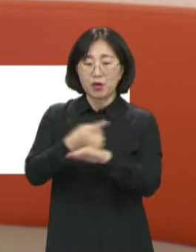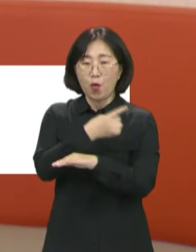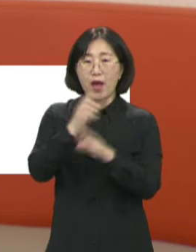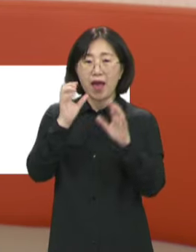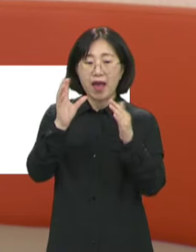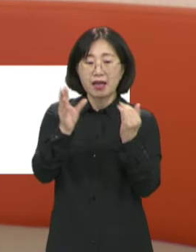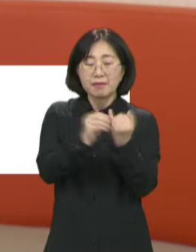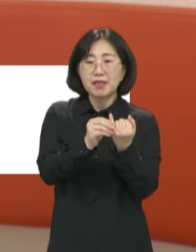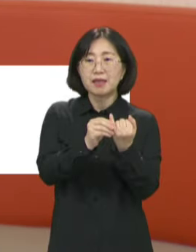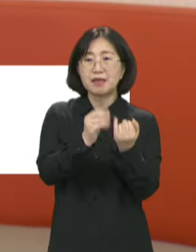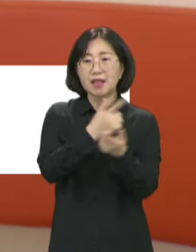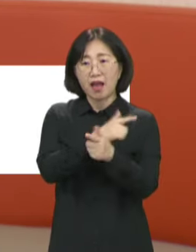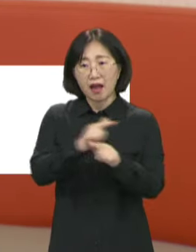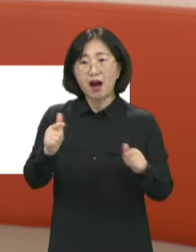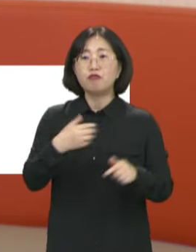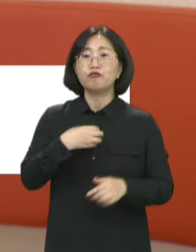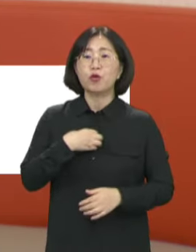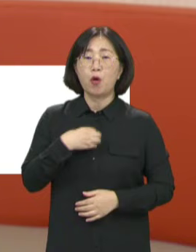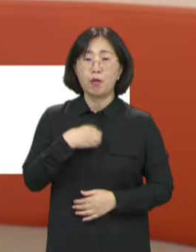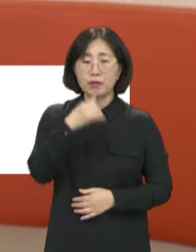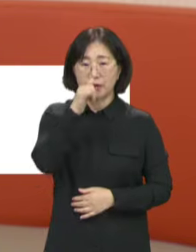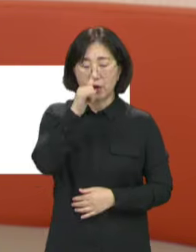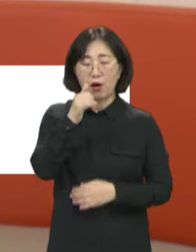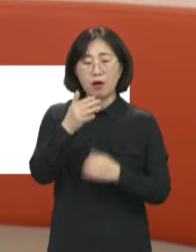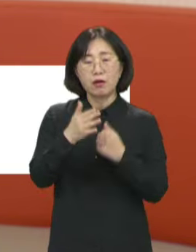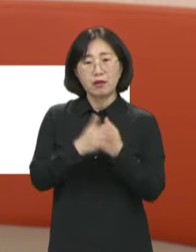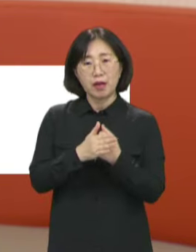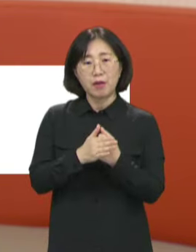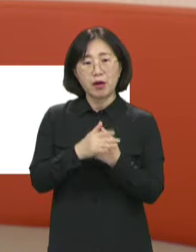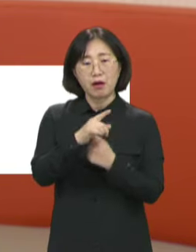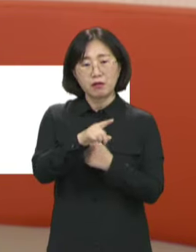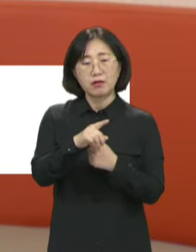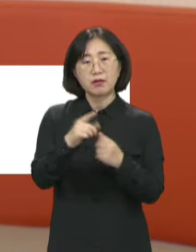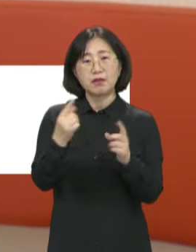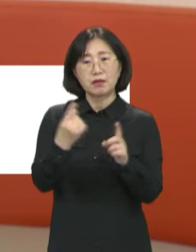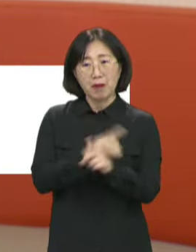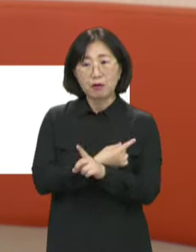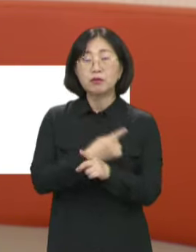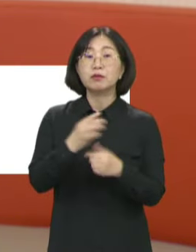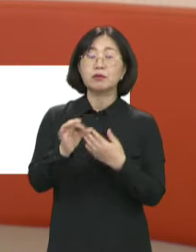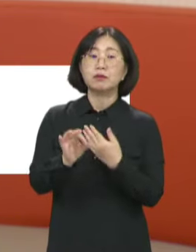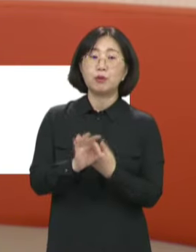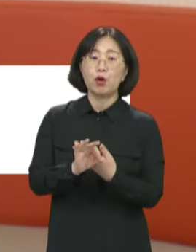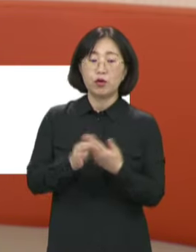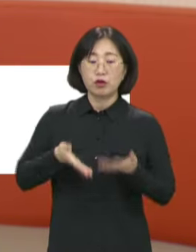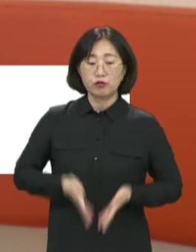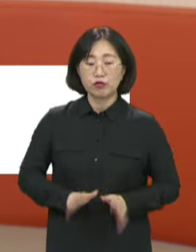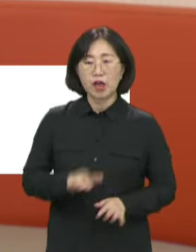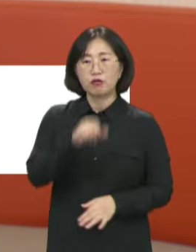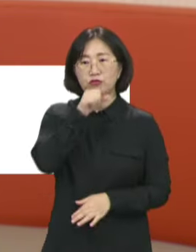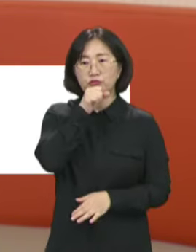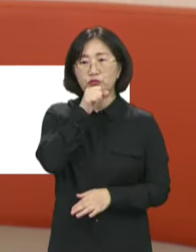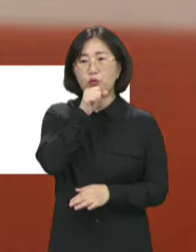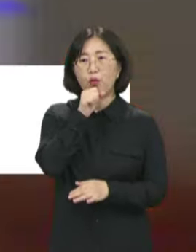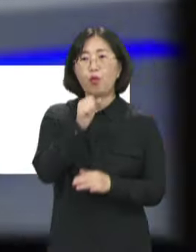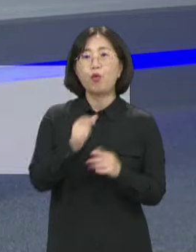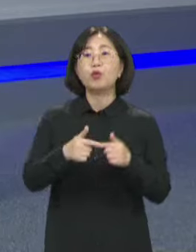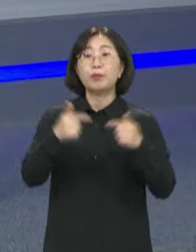경우들이 있어서 그런 경우들이 좀 개선이 되면 출산율도 더